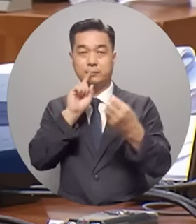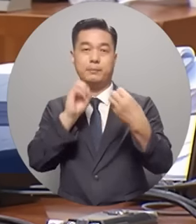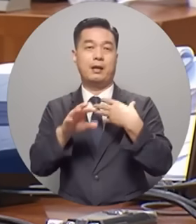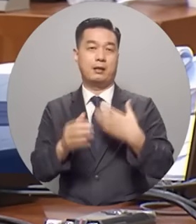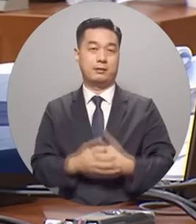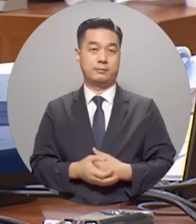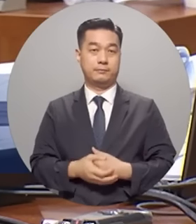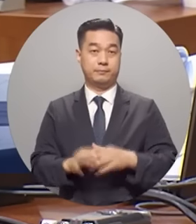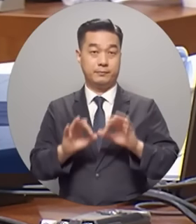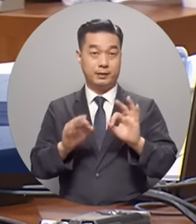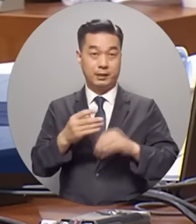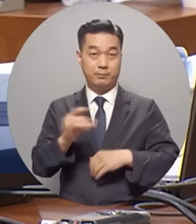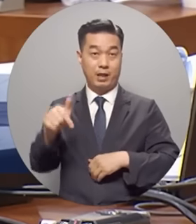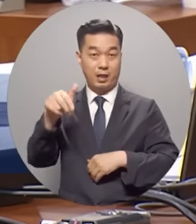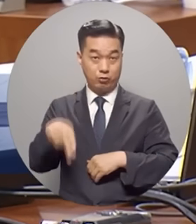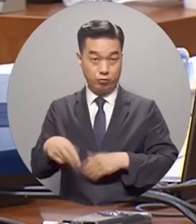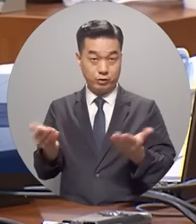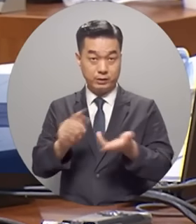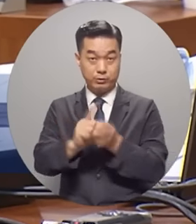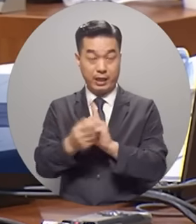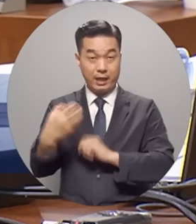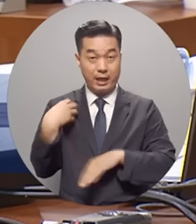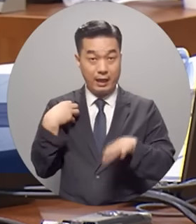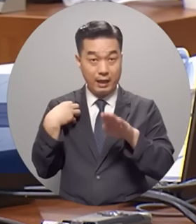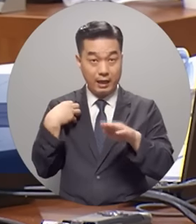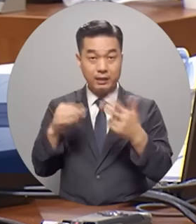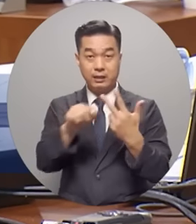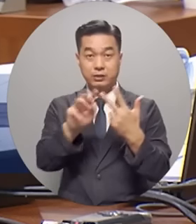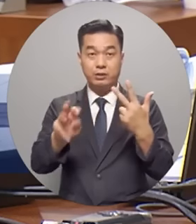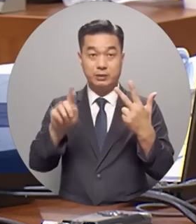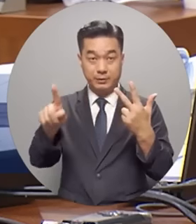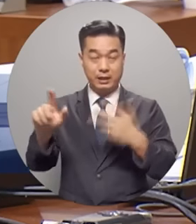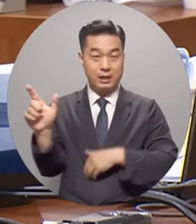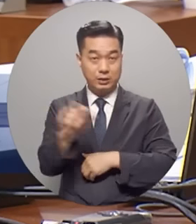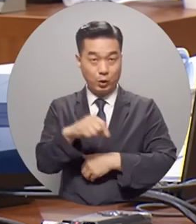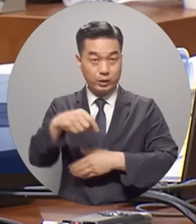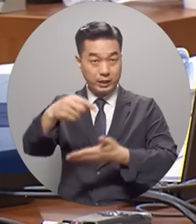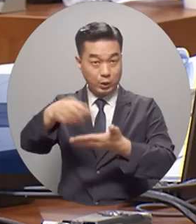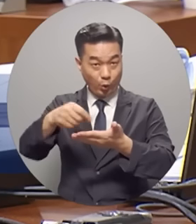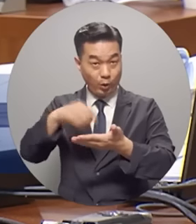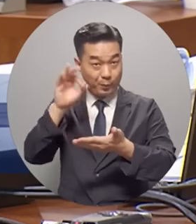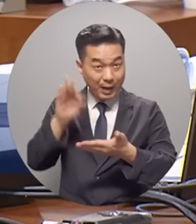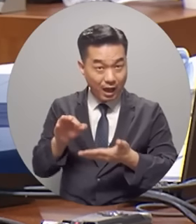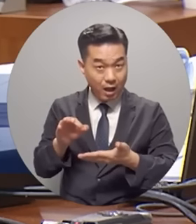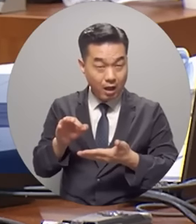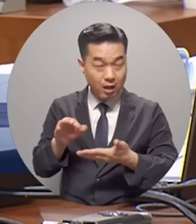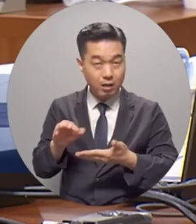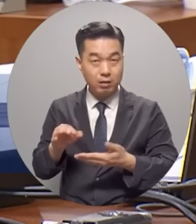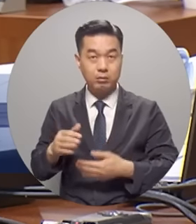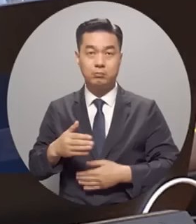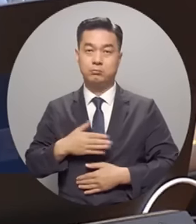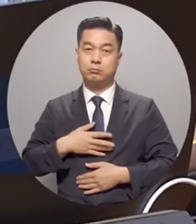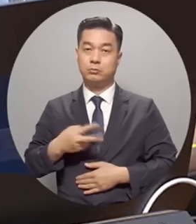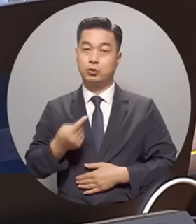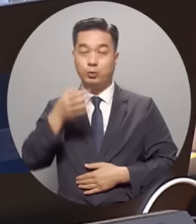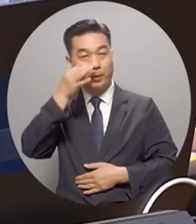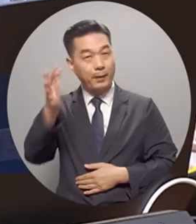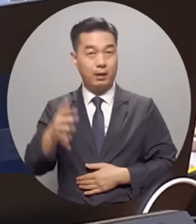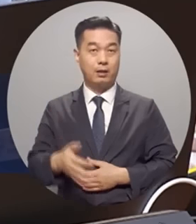김태규 직무대행님, 예. 7월 31일 속기록 보셨습니까? 저도 못